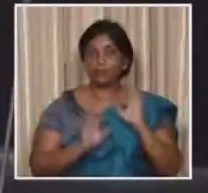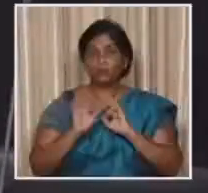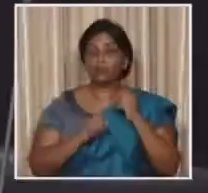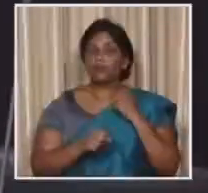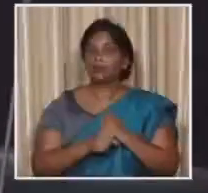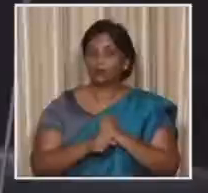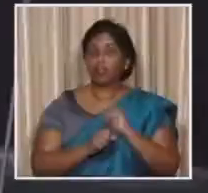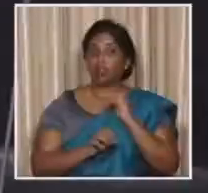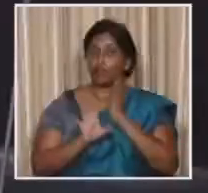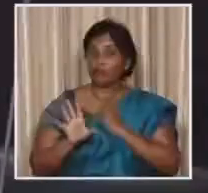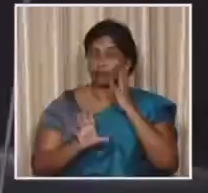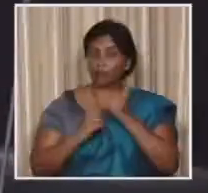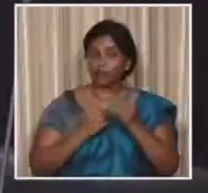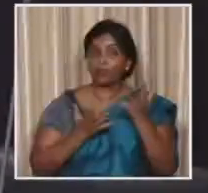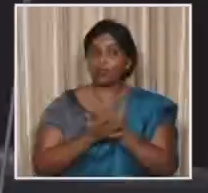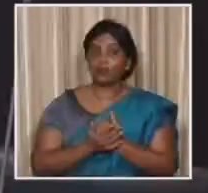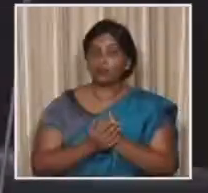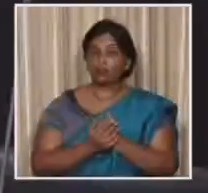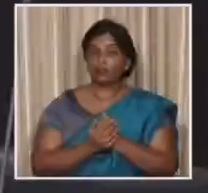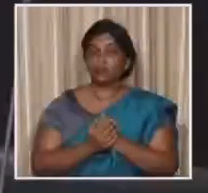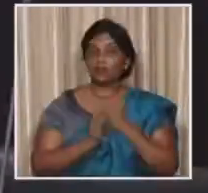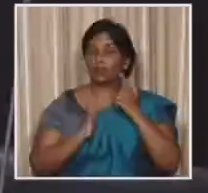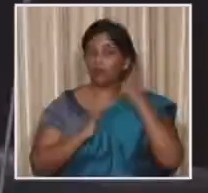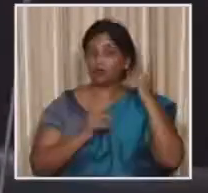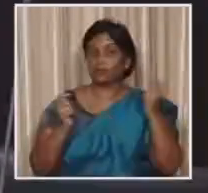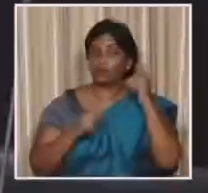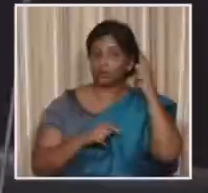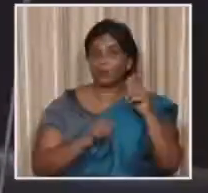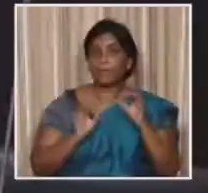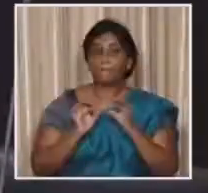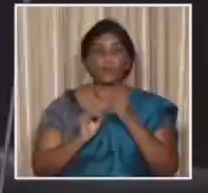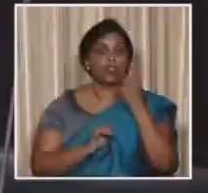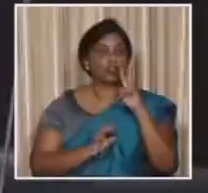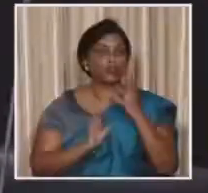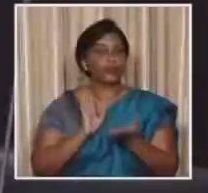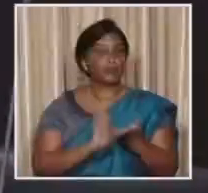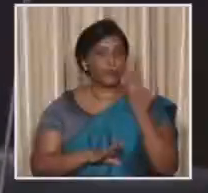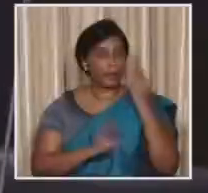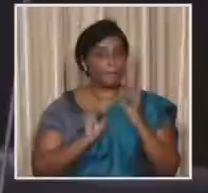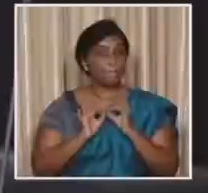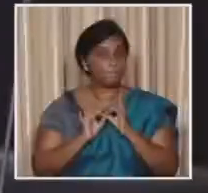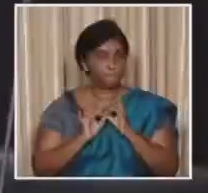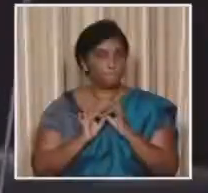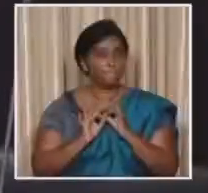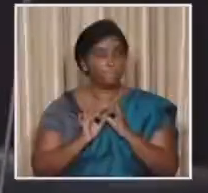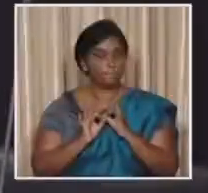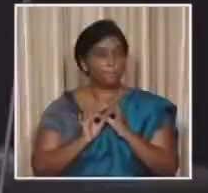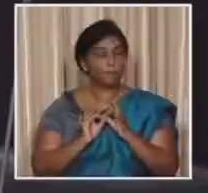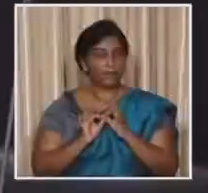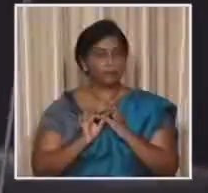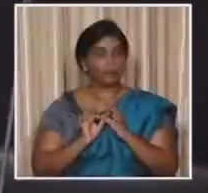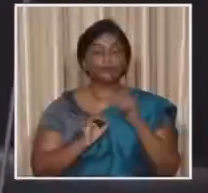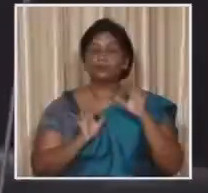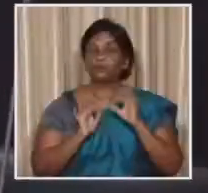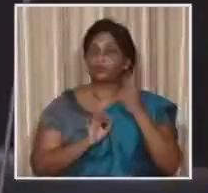යාපාලන රජයේ අවුරුදු 5 ඇතුළේ එකතු කළ ජාත්‍යන්තර වෙළඳපොළට ගිහිල්ලා බිලියන 12කට වඩා වැඩිය. බිලියන.